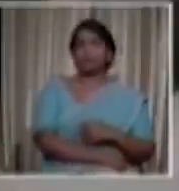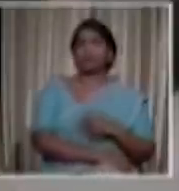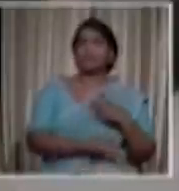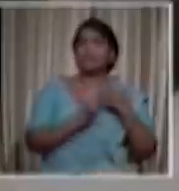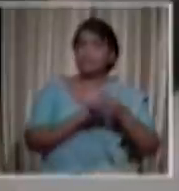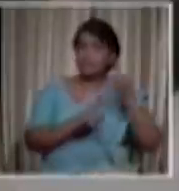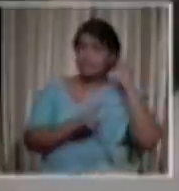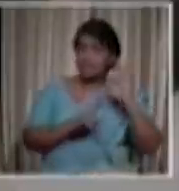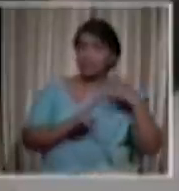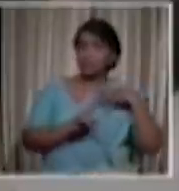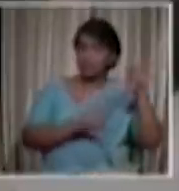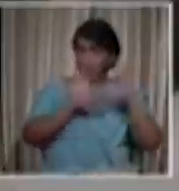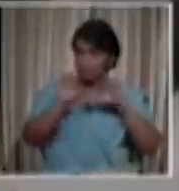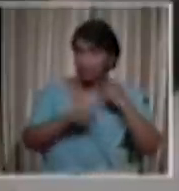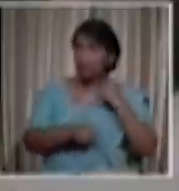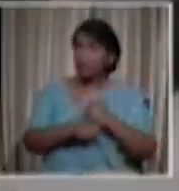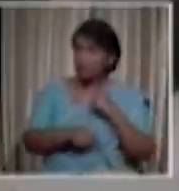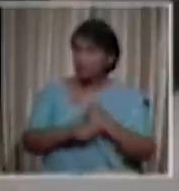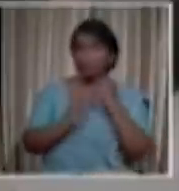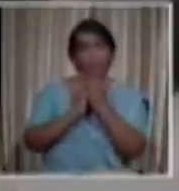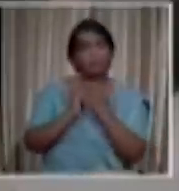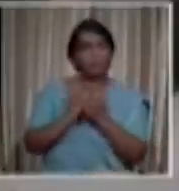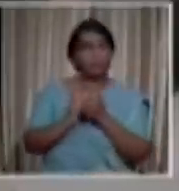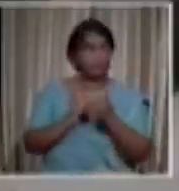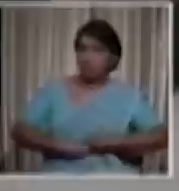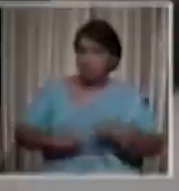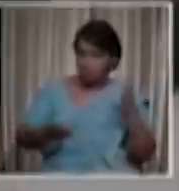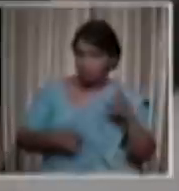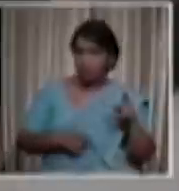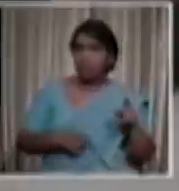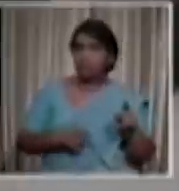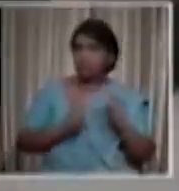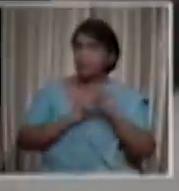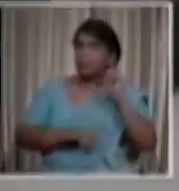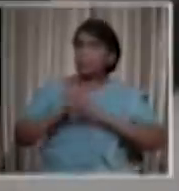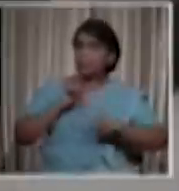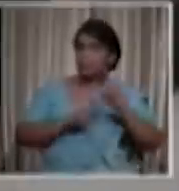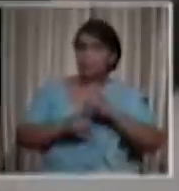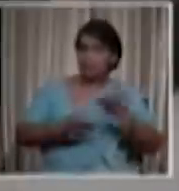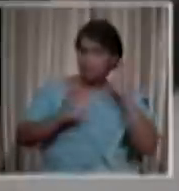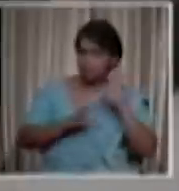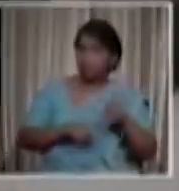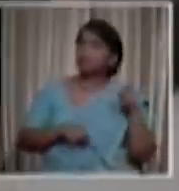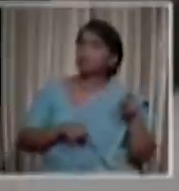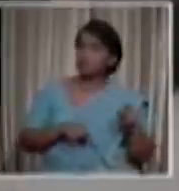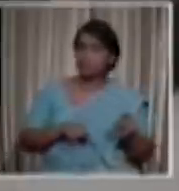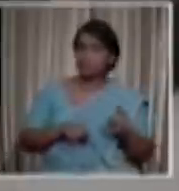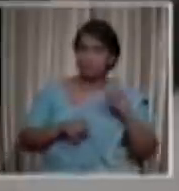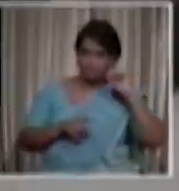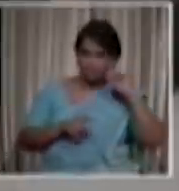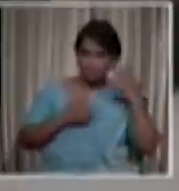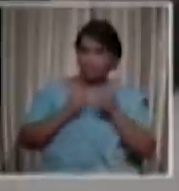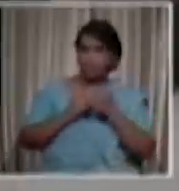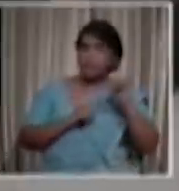ජනාධිපතිතුමායි පත් කරපු ආණ්ඩුව මේ වැඩපිළිවෙල දැනට ඉදිරියට ගෙන යනවා. පාර්ලිමේන්තුව ආරාධිකා කිරීම නොදැනුවත්ව ඉටු